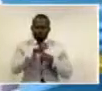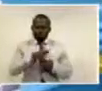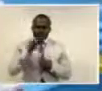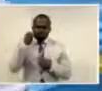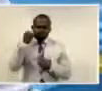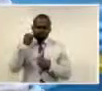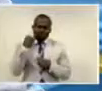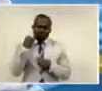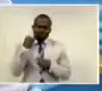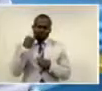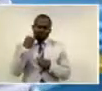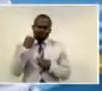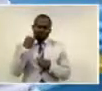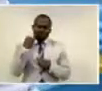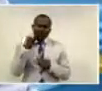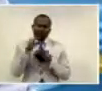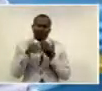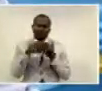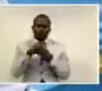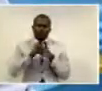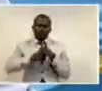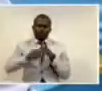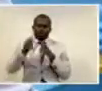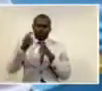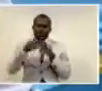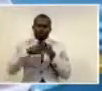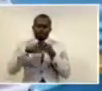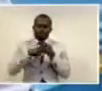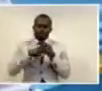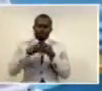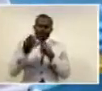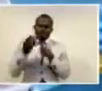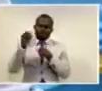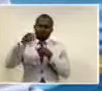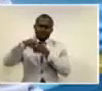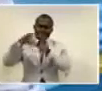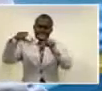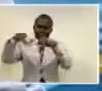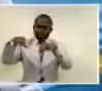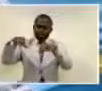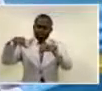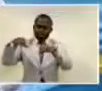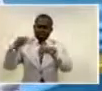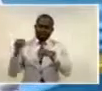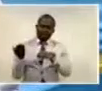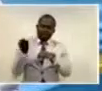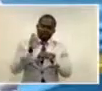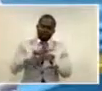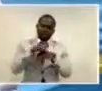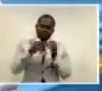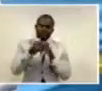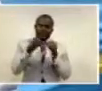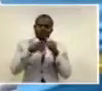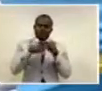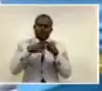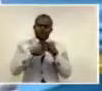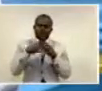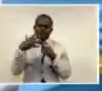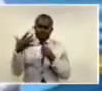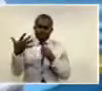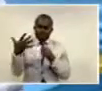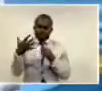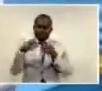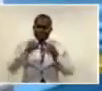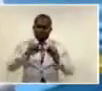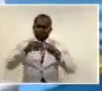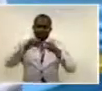gakomeye aho twahunze muri 94 tuje muri Congo tugarutse 95